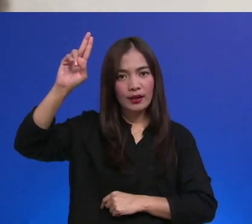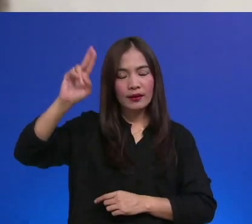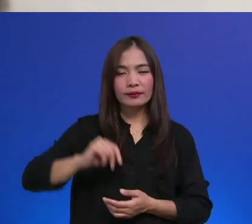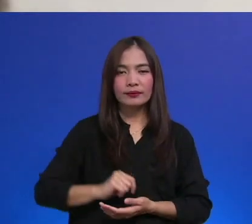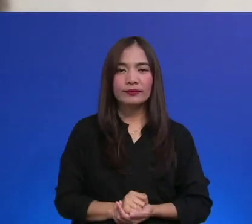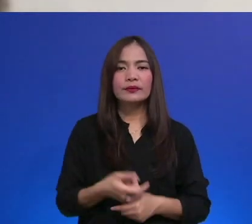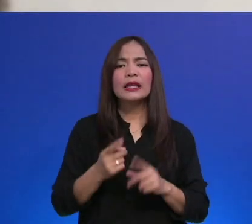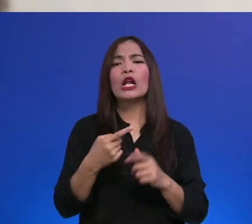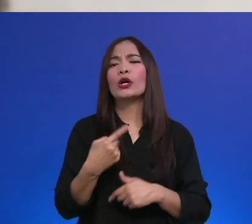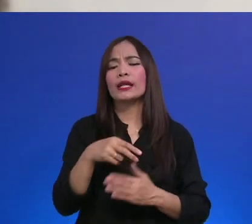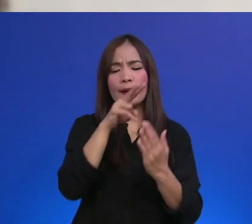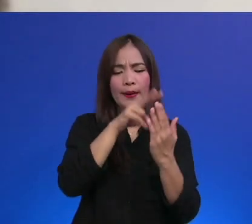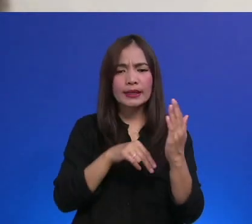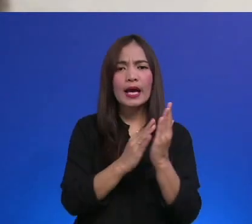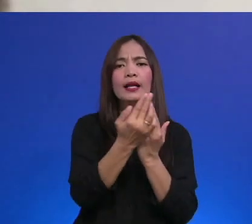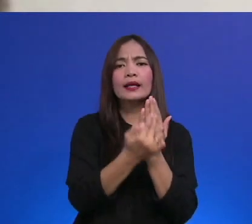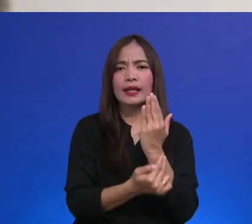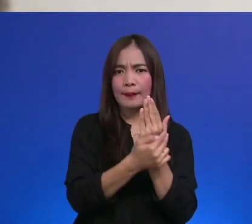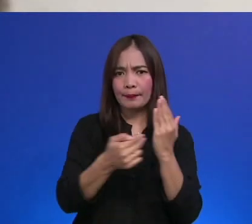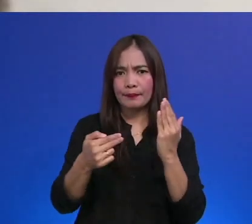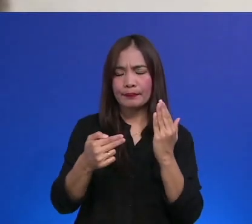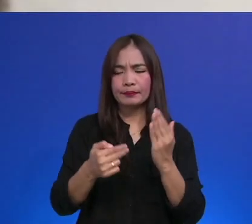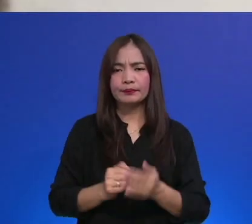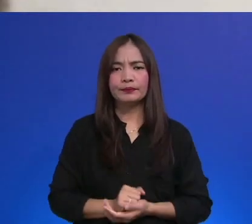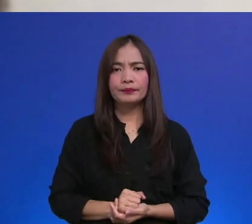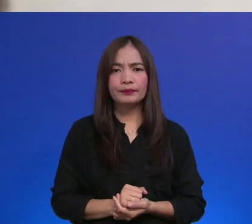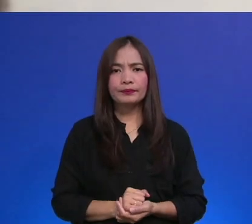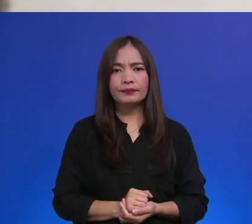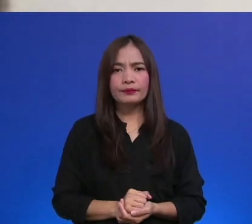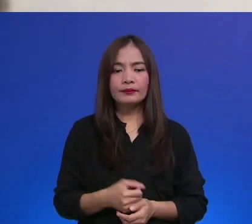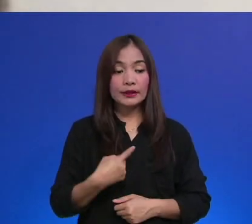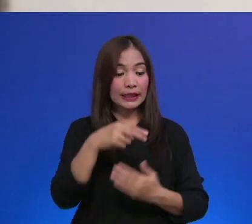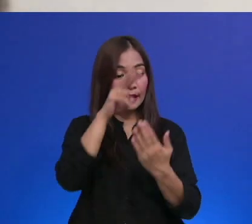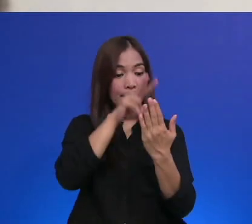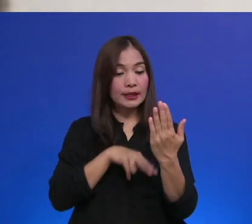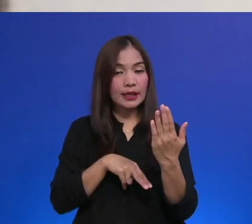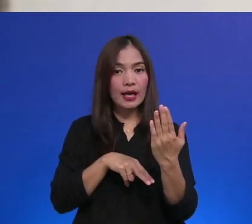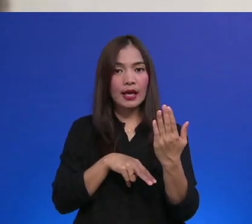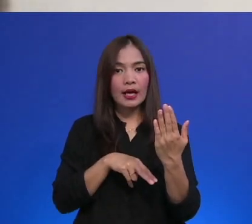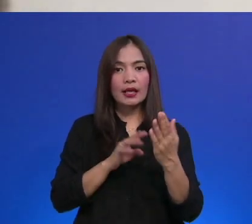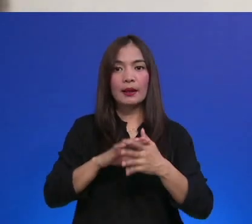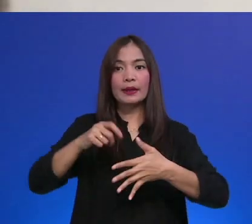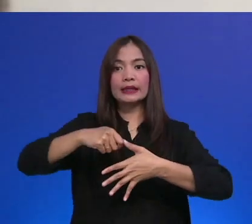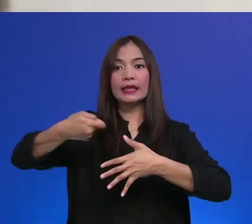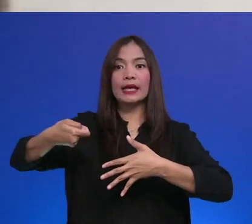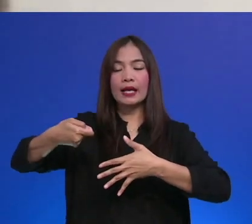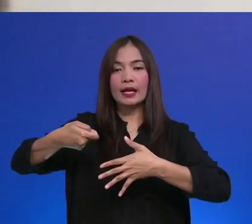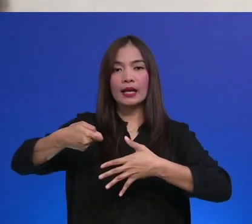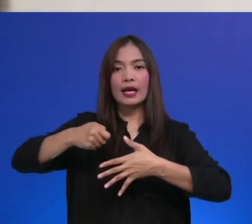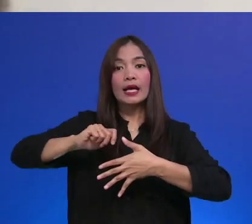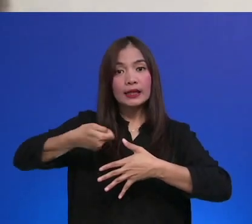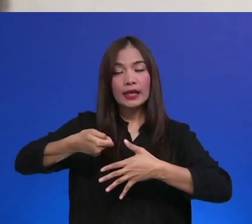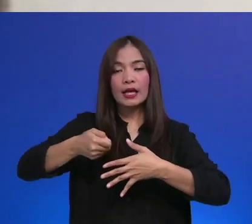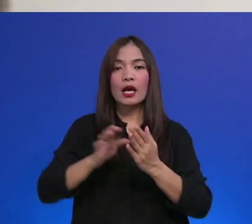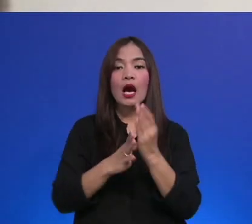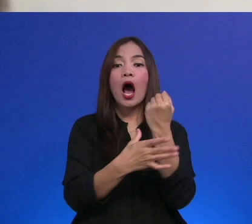kalau kita membaca Alkitab kita membaca dalam kitab kejadian Bagaimana Abraham dipanggil keluar